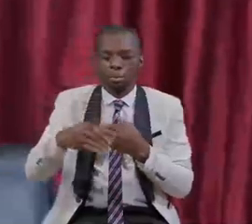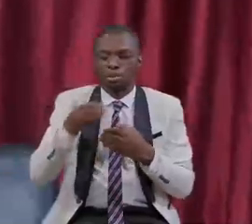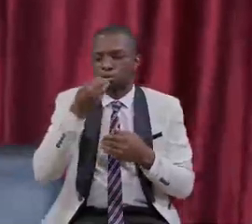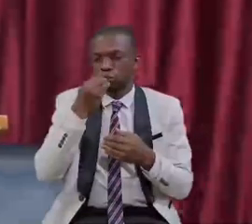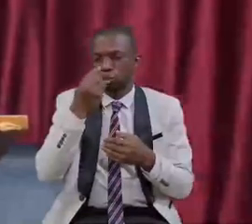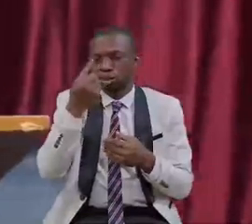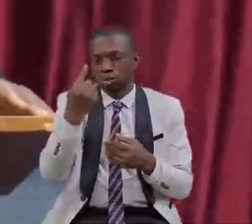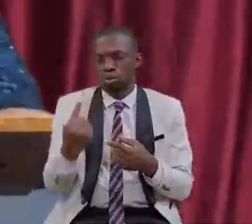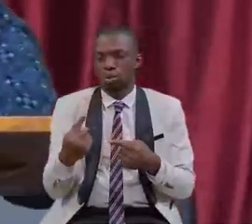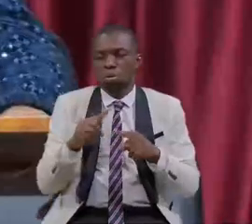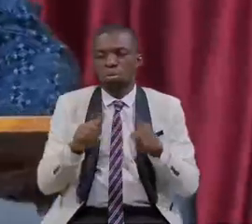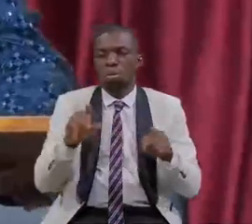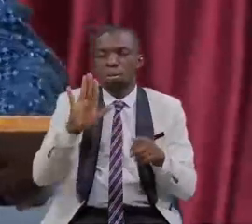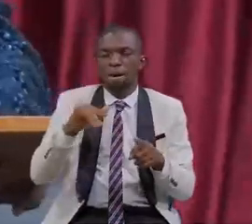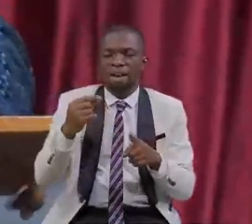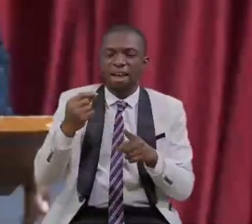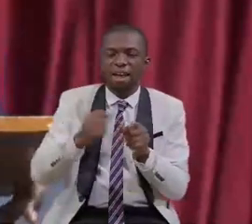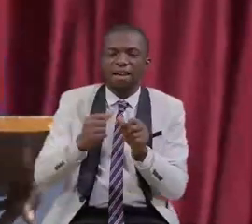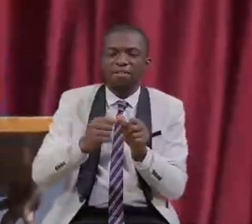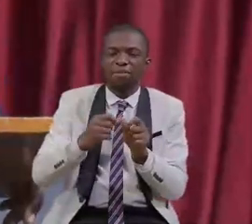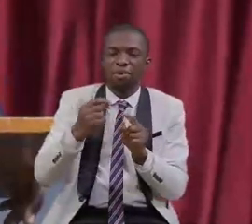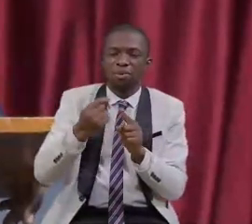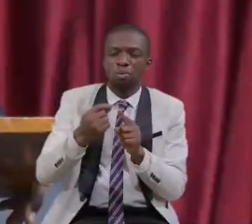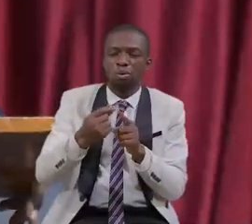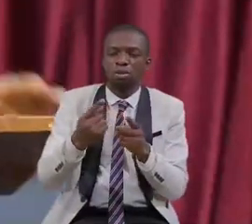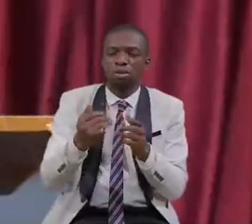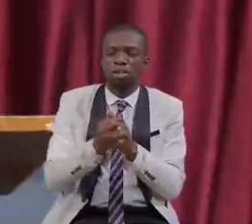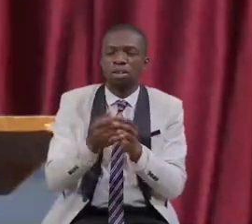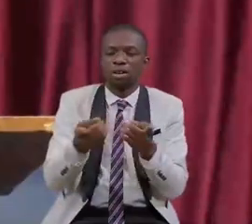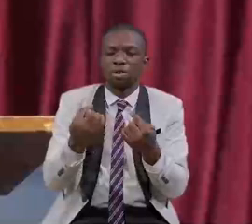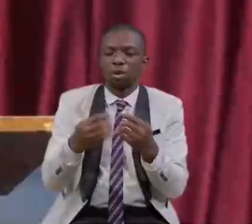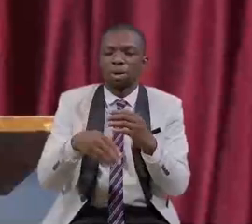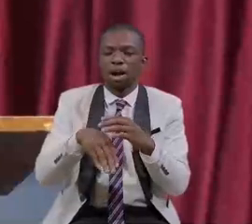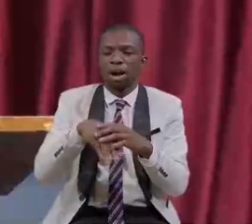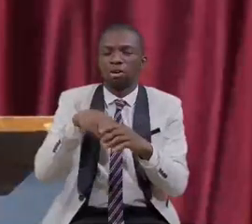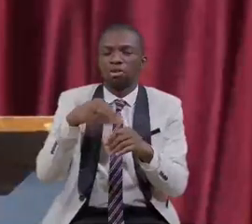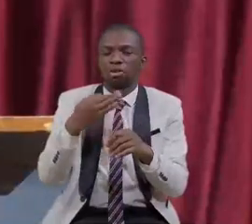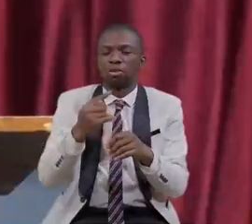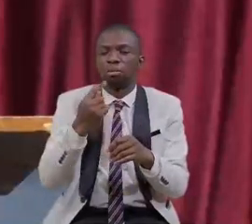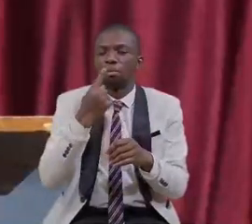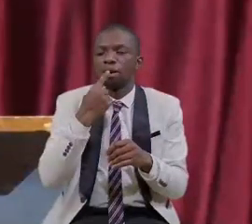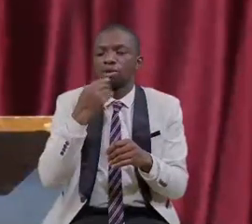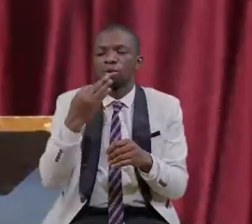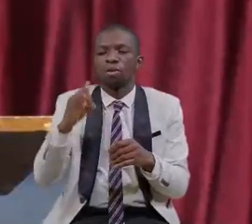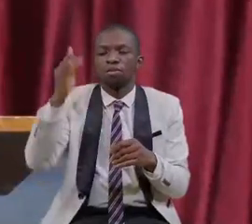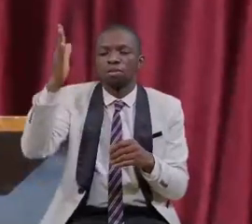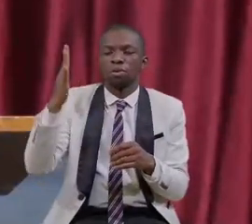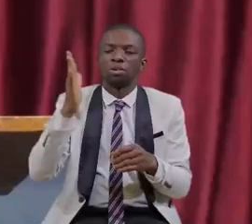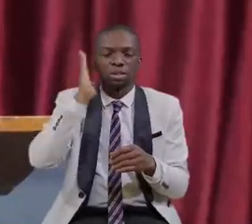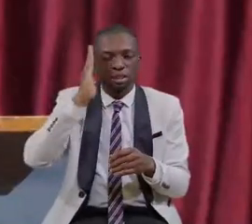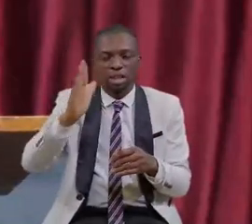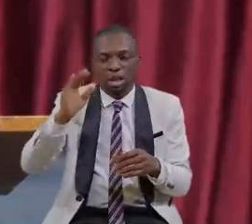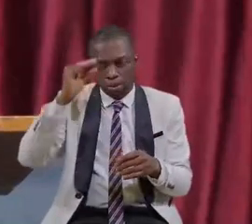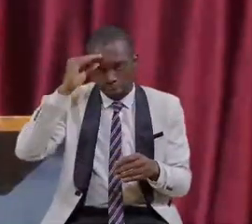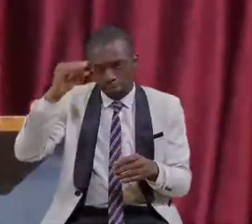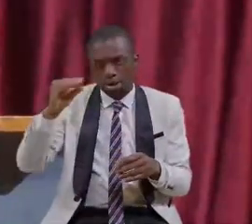que l'homme ne vivra pas du pain seulement, mais de toute parole qui sort de la bouche de Dieu. Cela, c'est pour mon